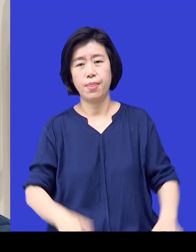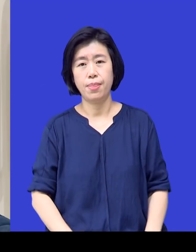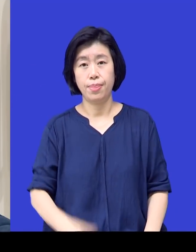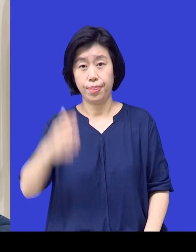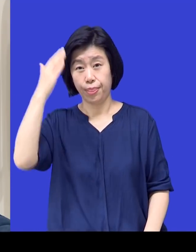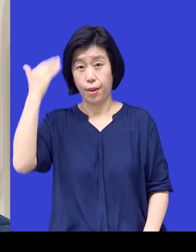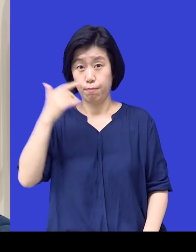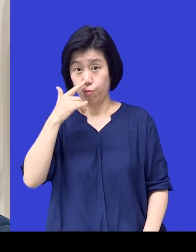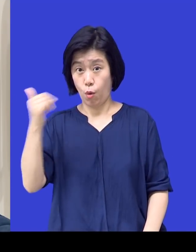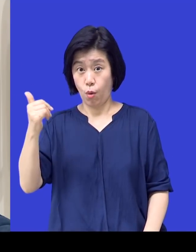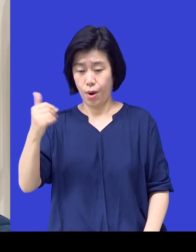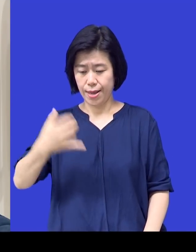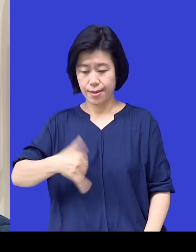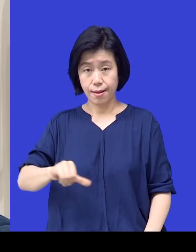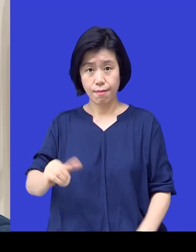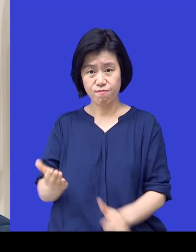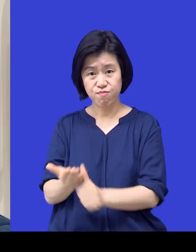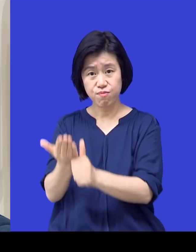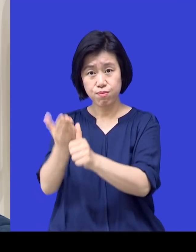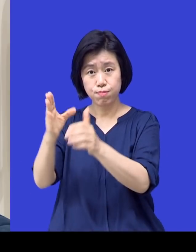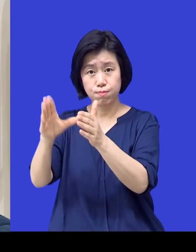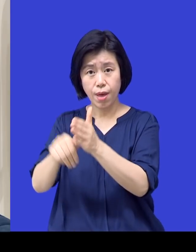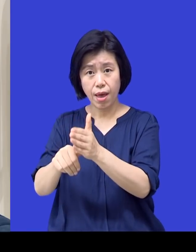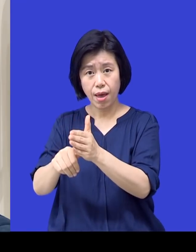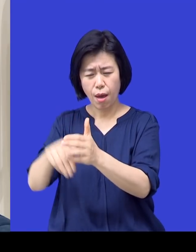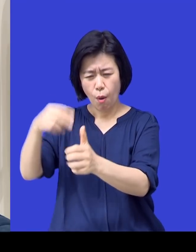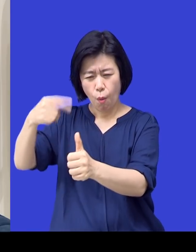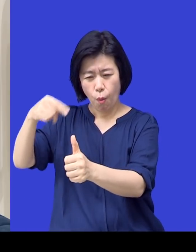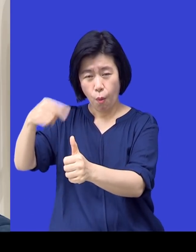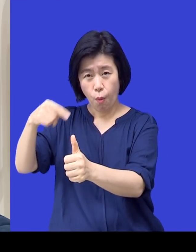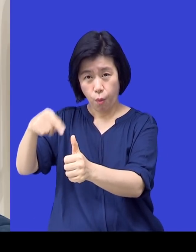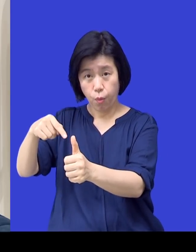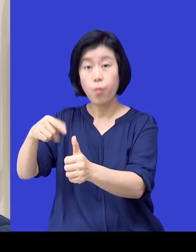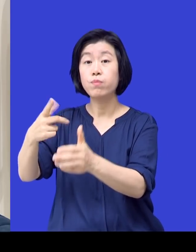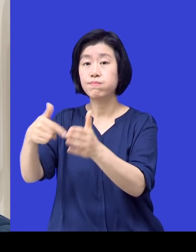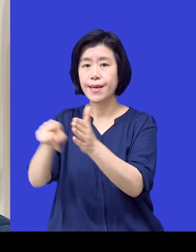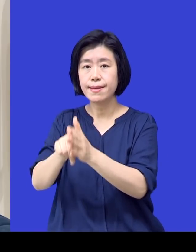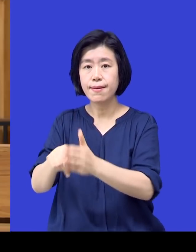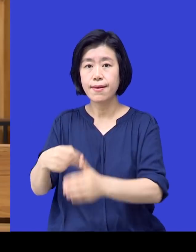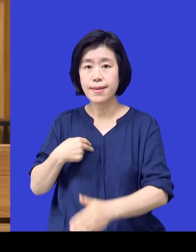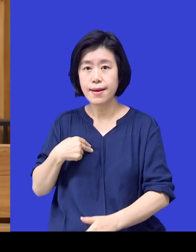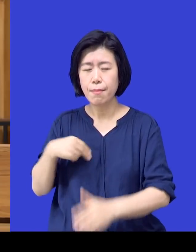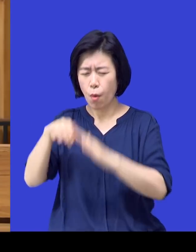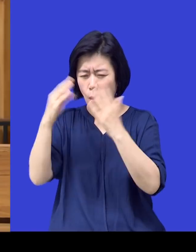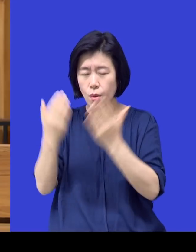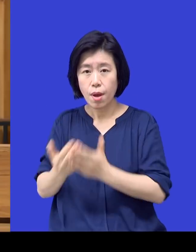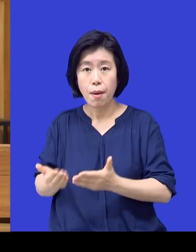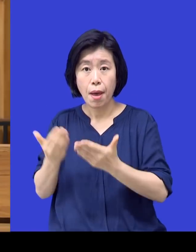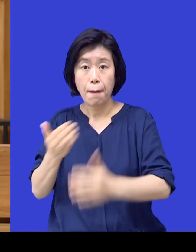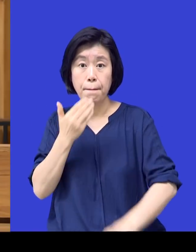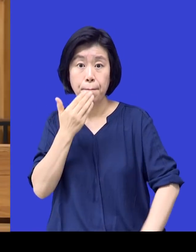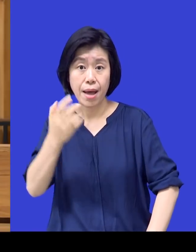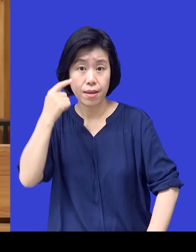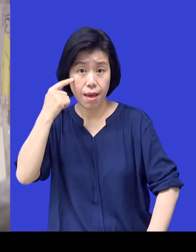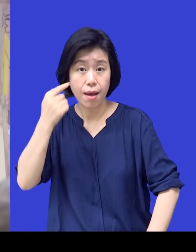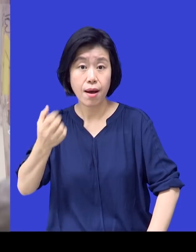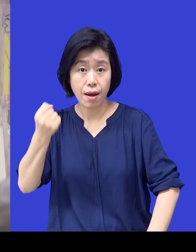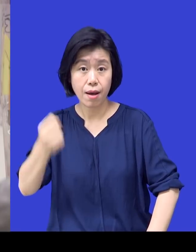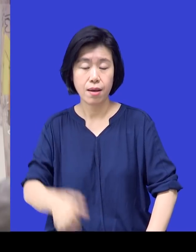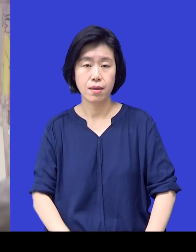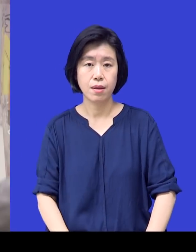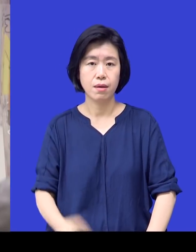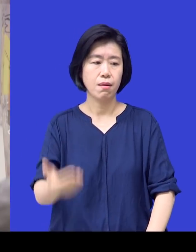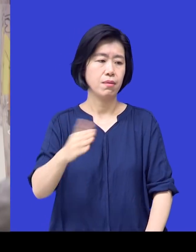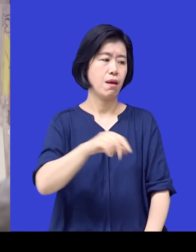교육에 열정이 있고 뭔가 최선을 아이를 위해서라면 예, 자기 예. 목숨까지 버리는 네, 네. 이런 부모인데